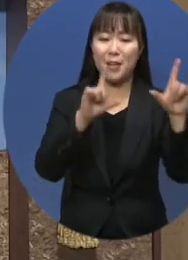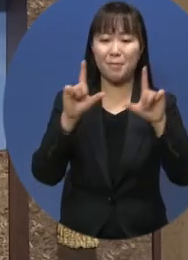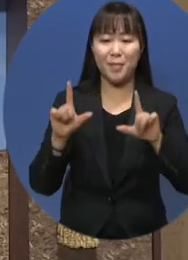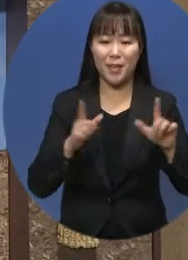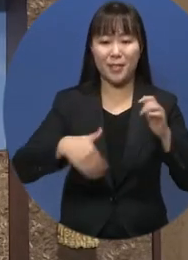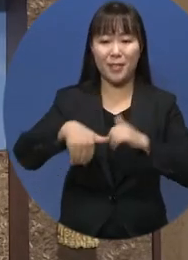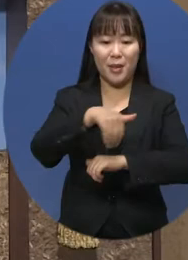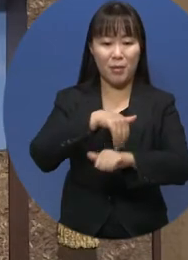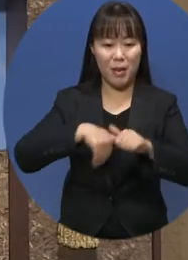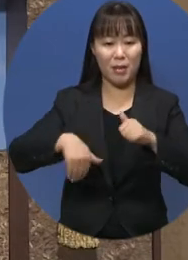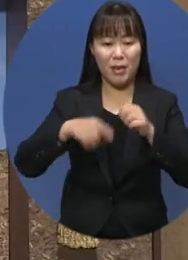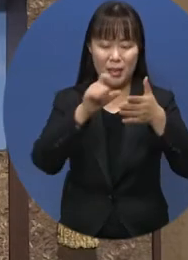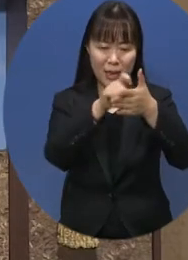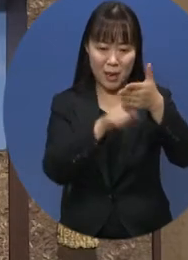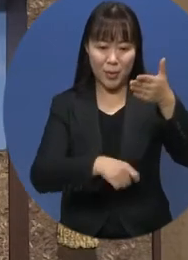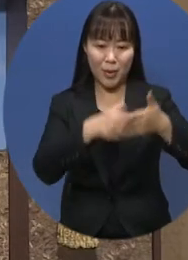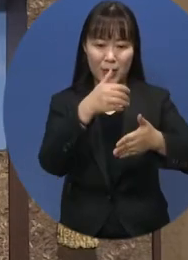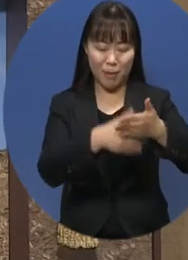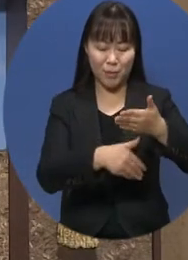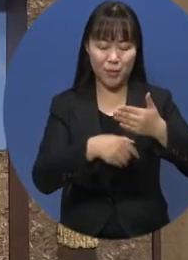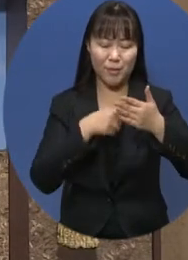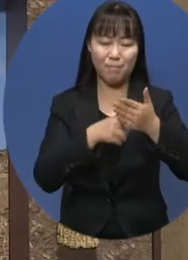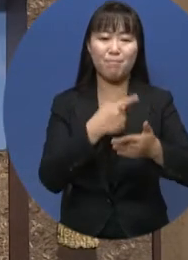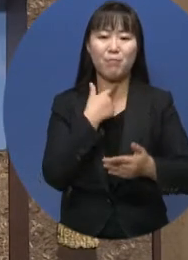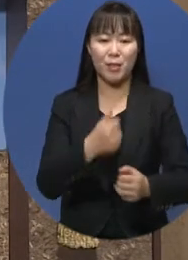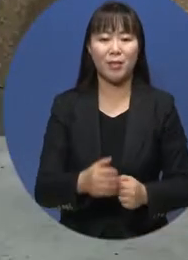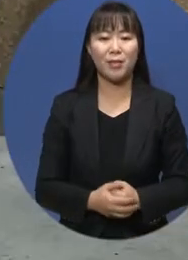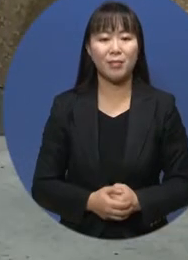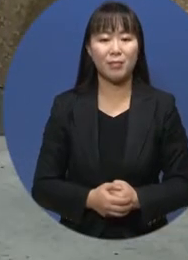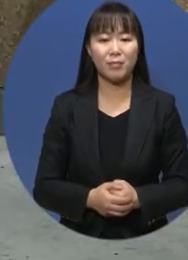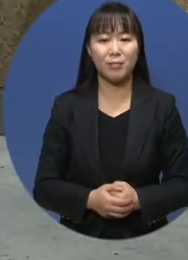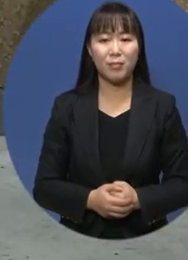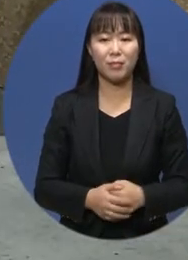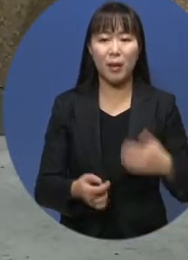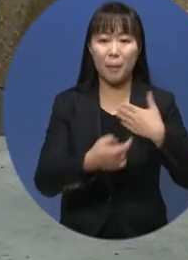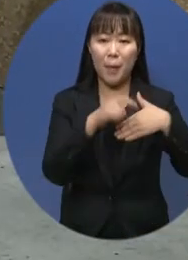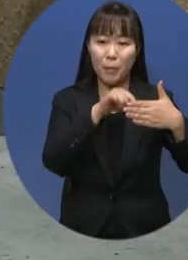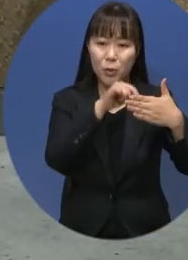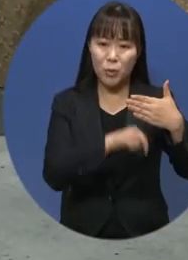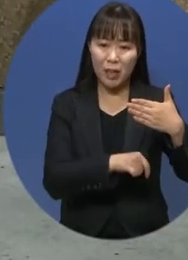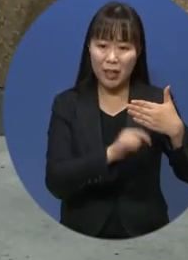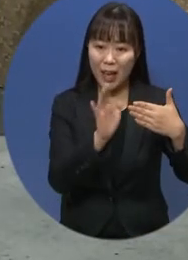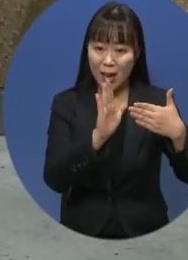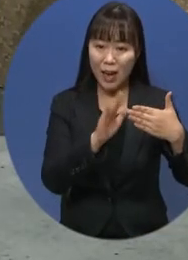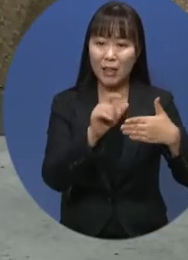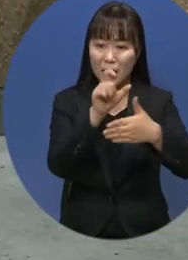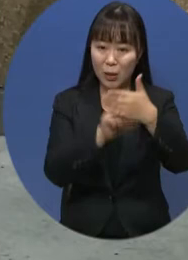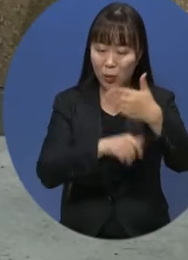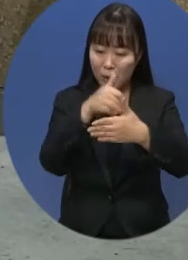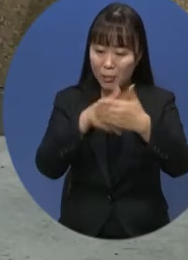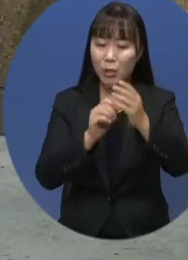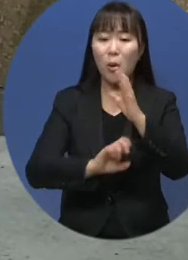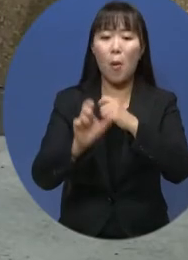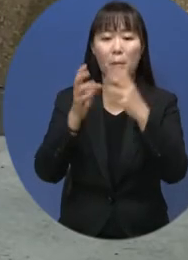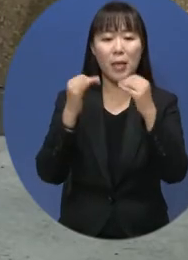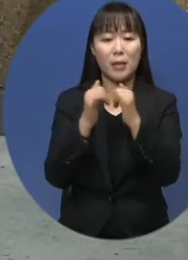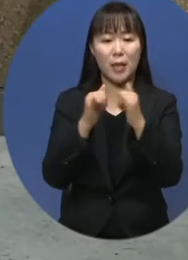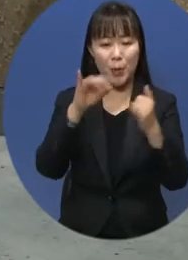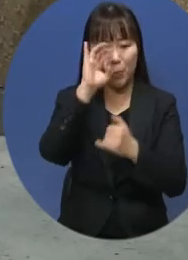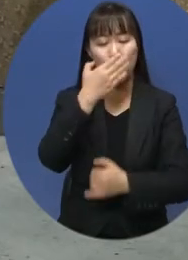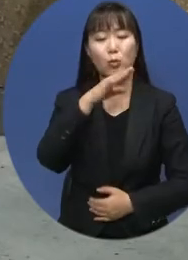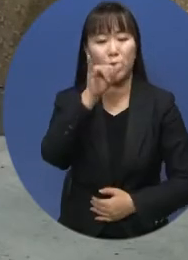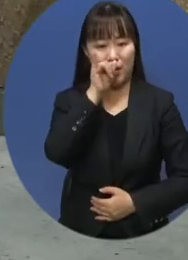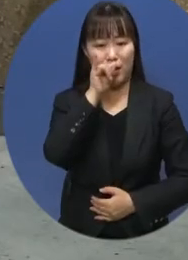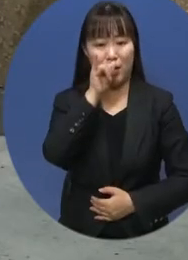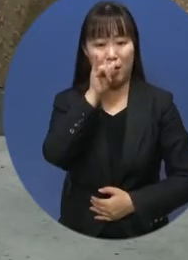삶의 현장을 기록으로 남기는 일을 진행했어요 그러니까 마음속에 있는 것보다 이것은 기록으로 남겨서 더 많은 분들이 볼 수